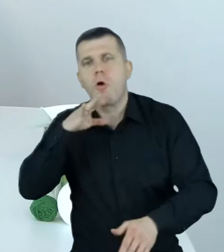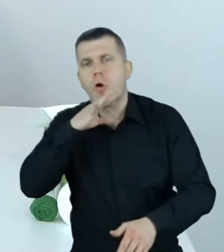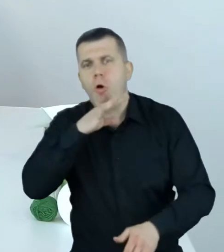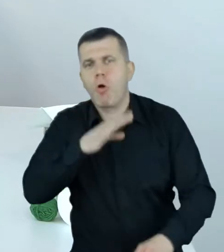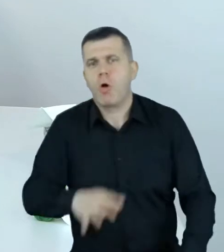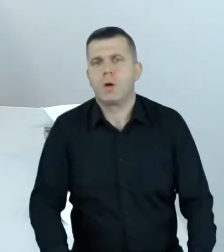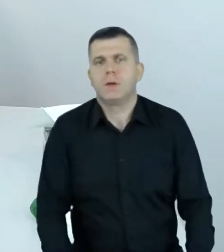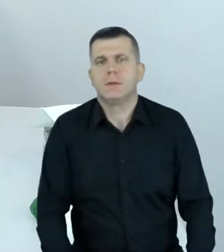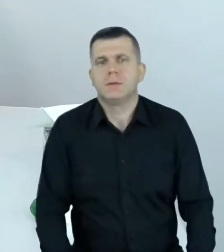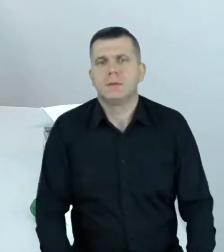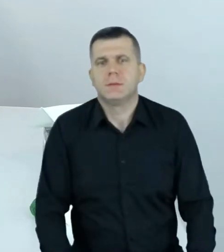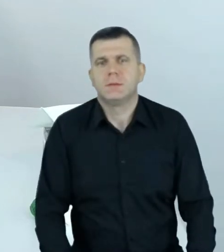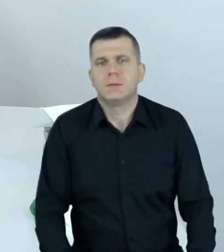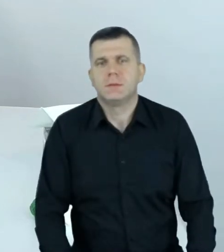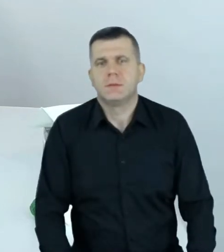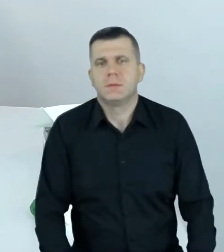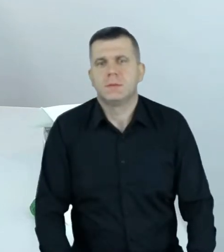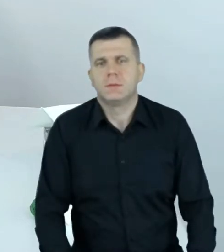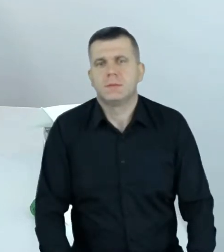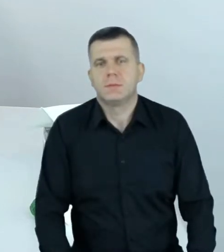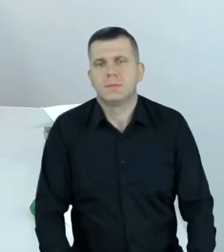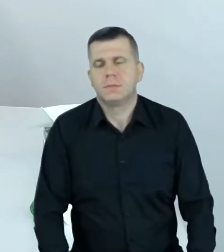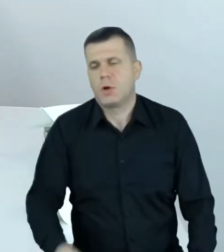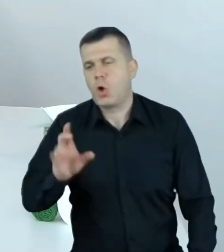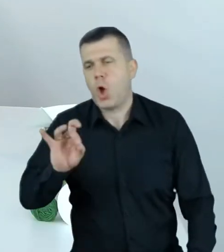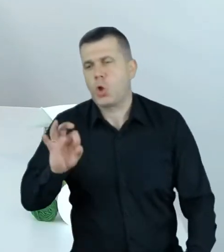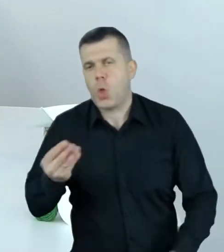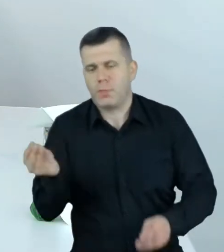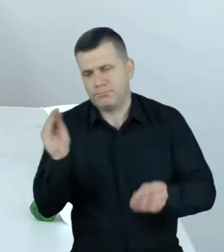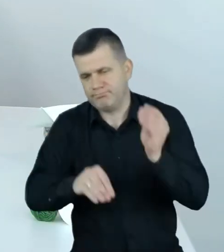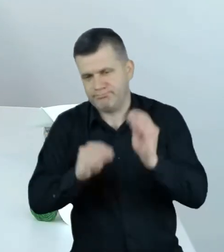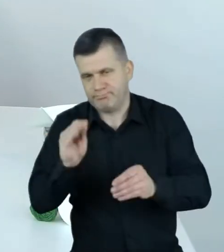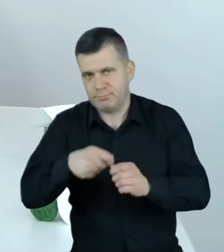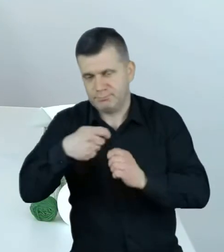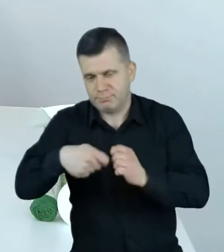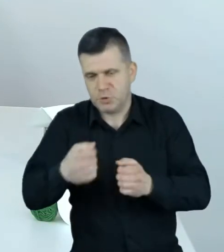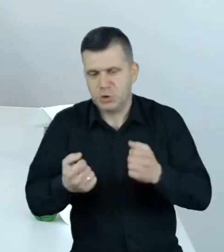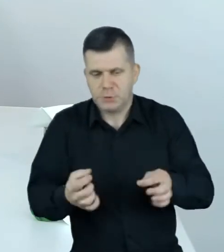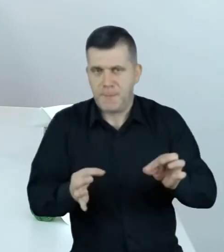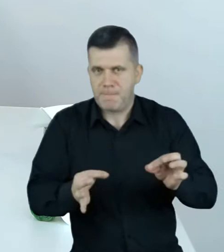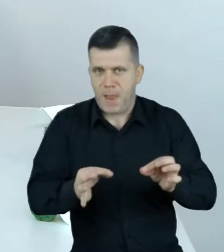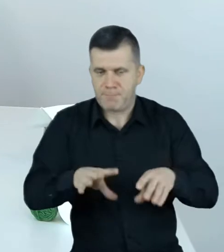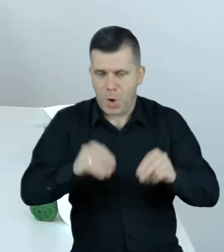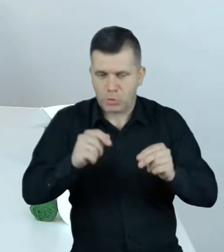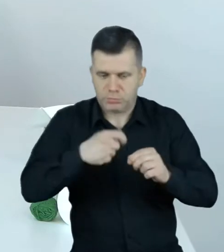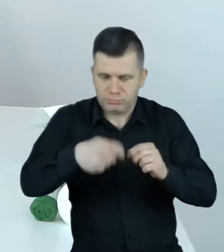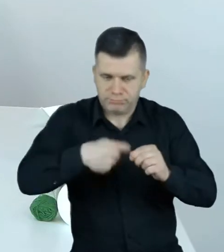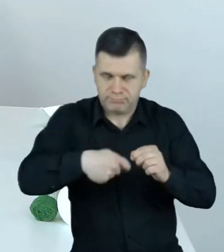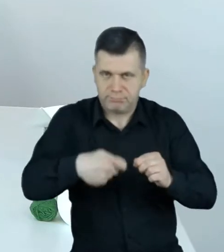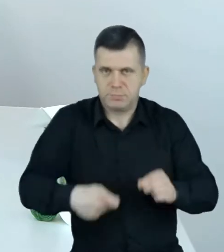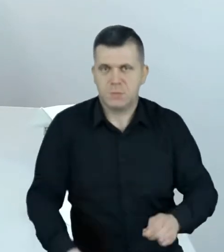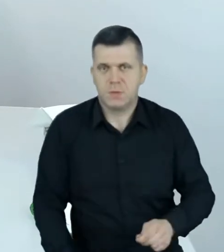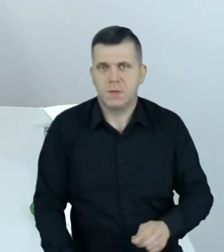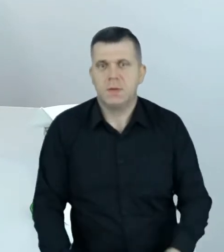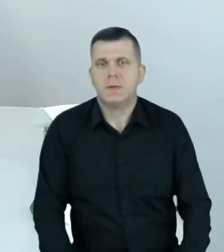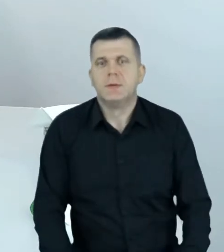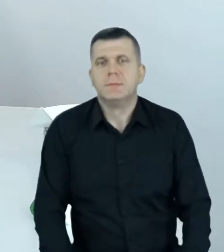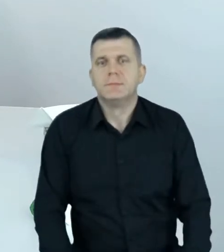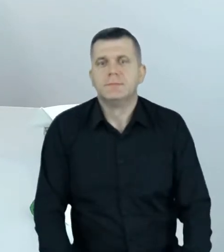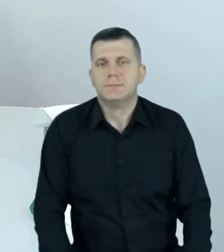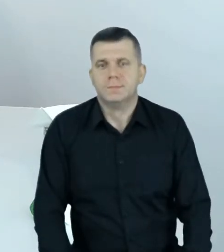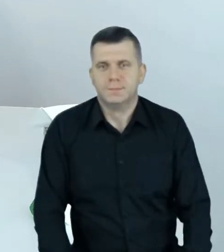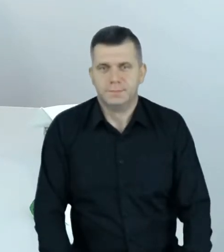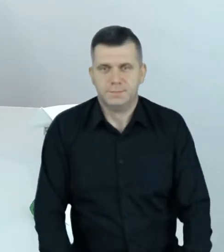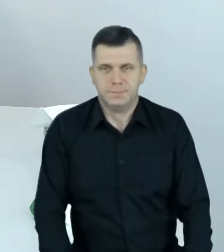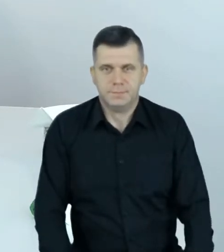kolor mówimy czy kordonka i zaczynamy przytrzymujemy palcem początek i